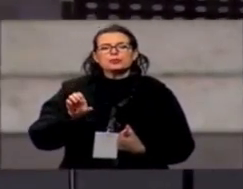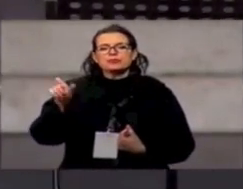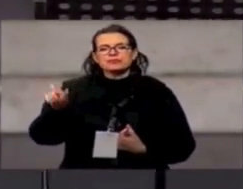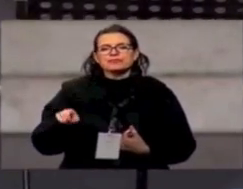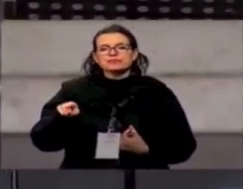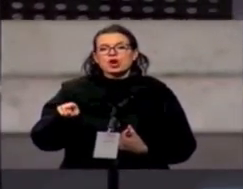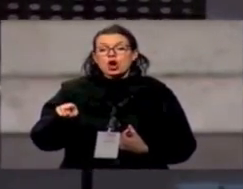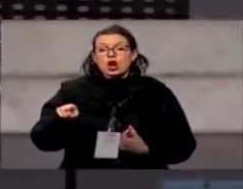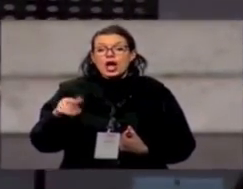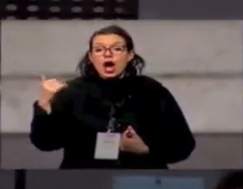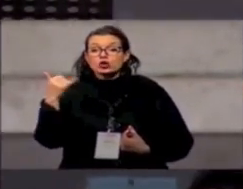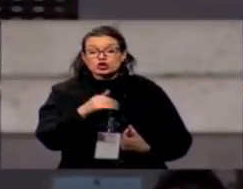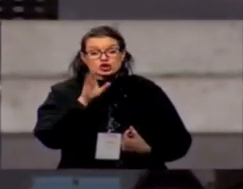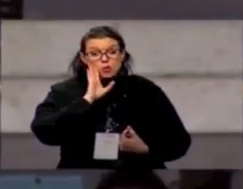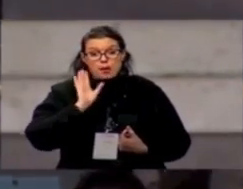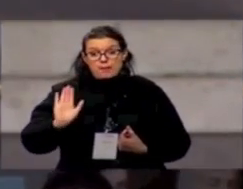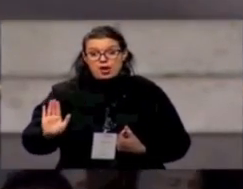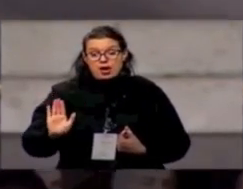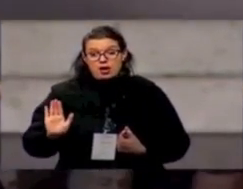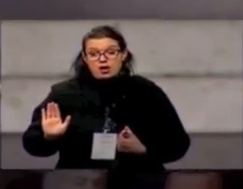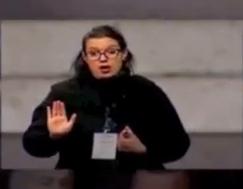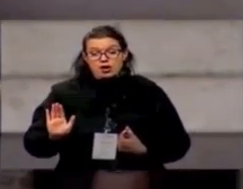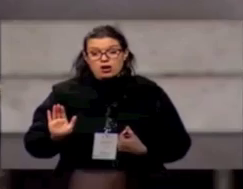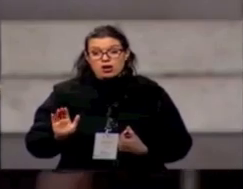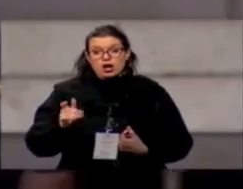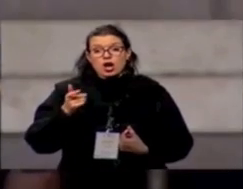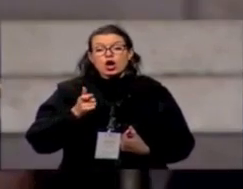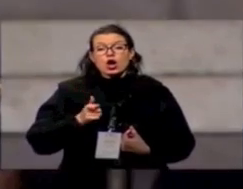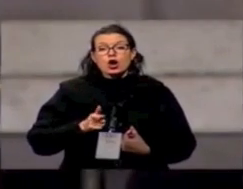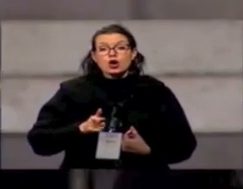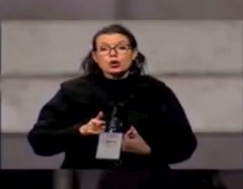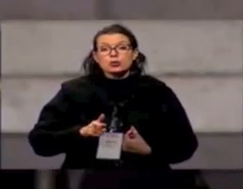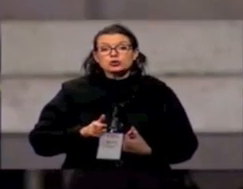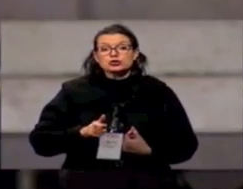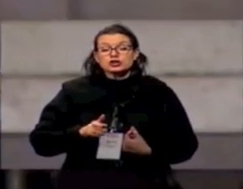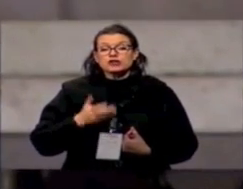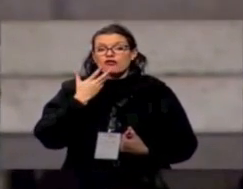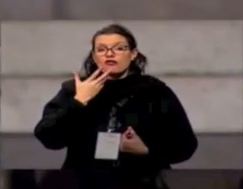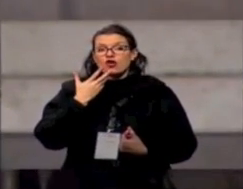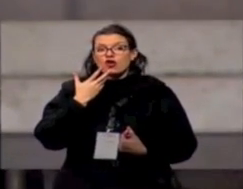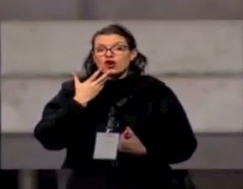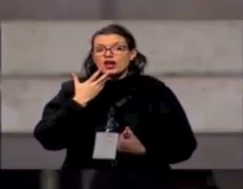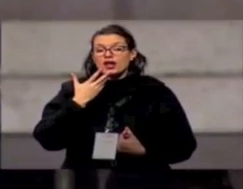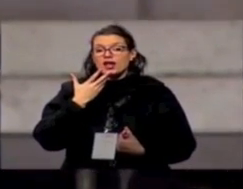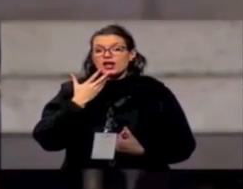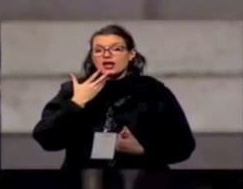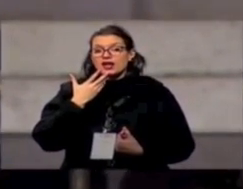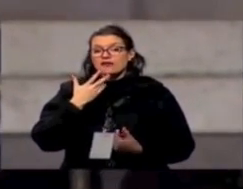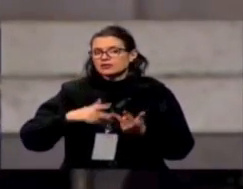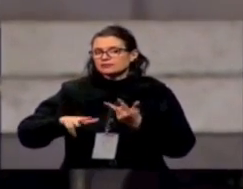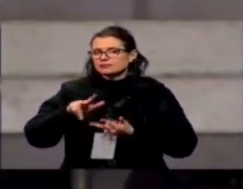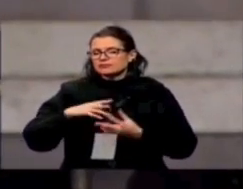ucciso suo padre e ha giaciuto con sua madre che non sono cose